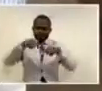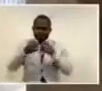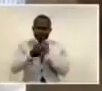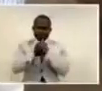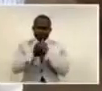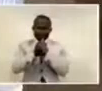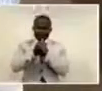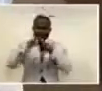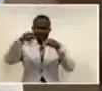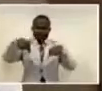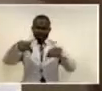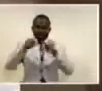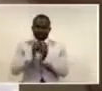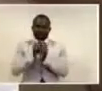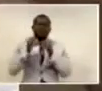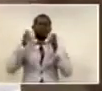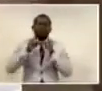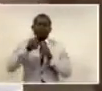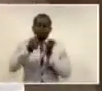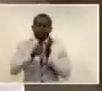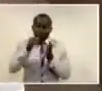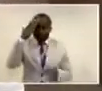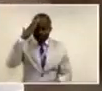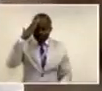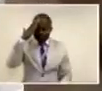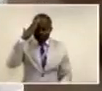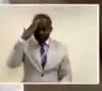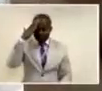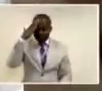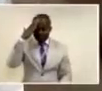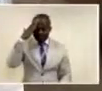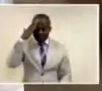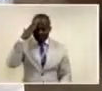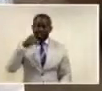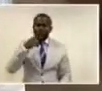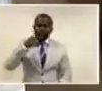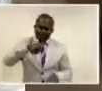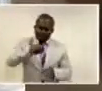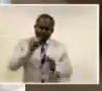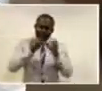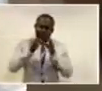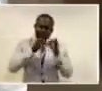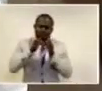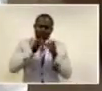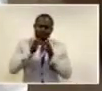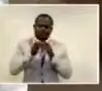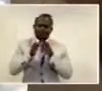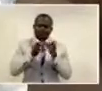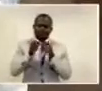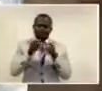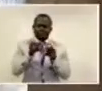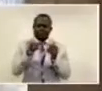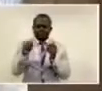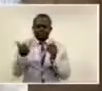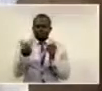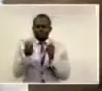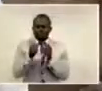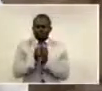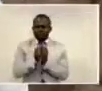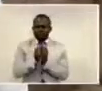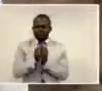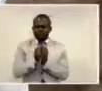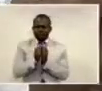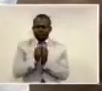Rubavu? Ni muri Rubavu. Meye ikibazo urakize. Bariho kivuga dusobanuye aracyamara n'iby'abandi benshi.